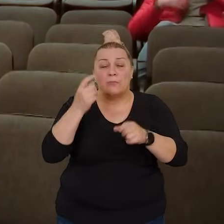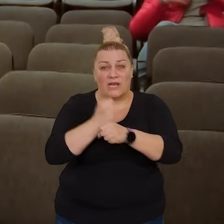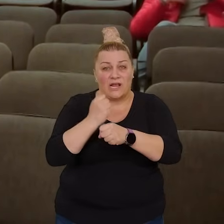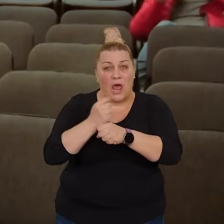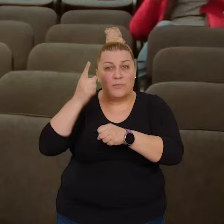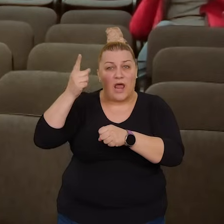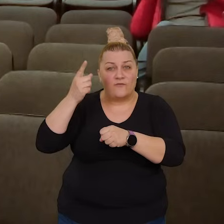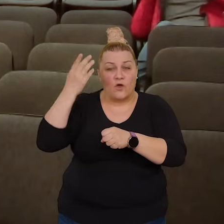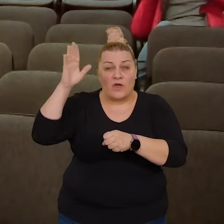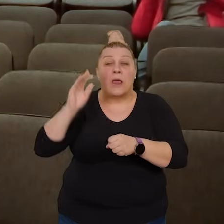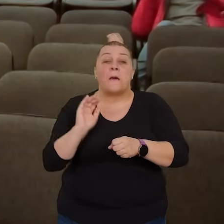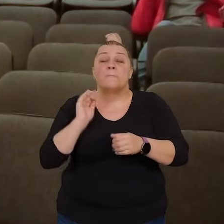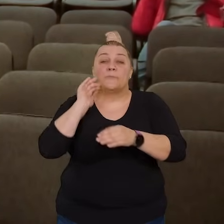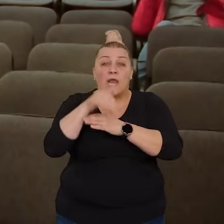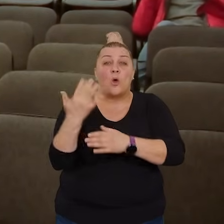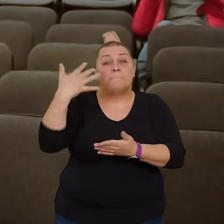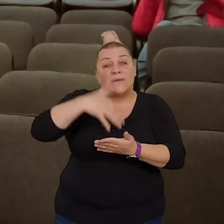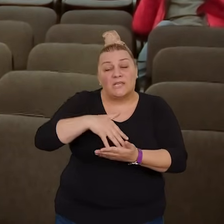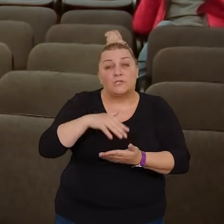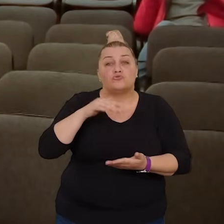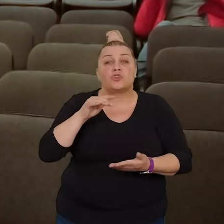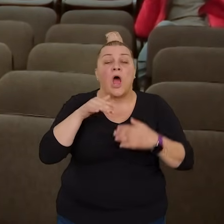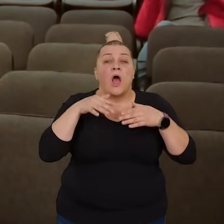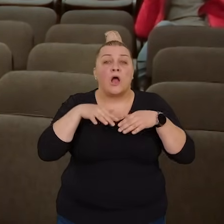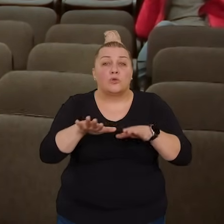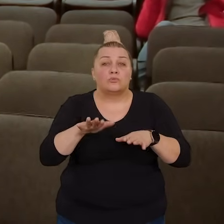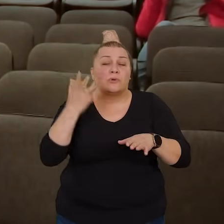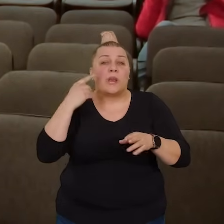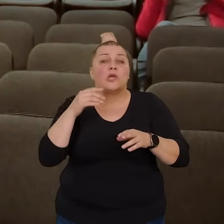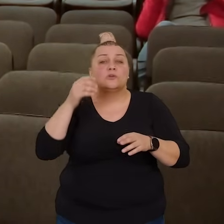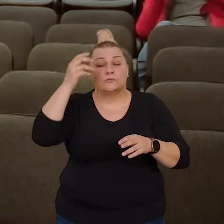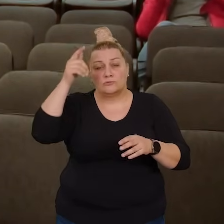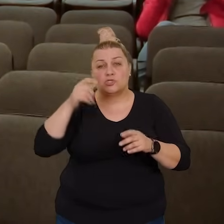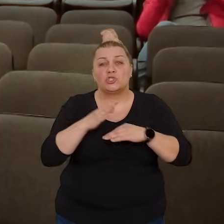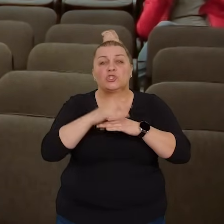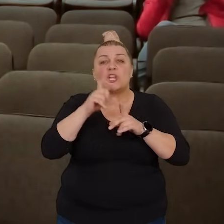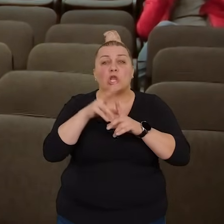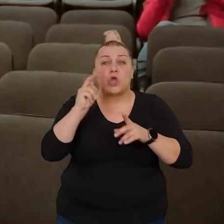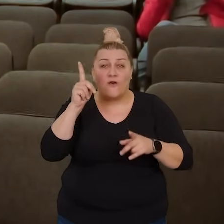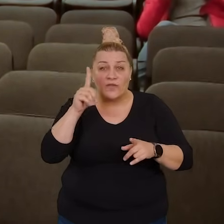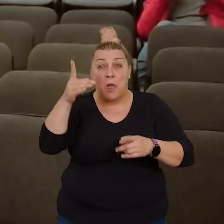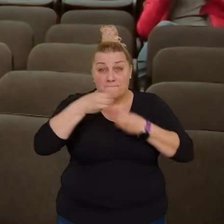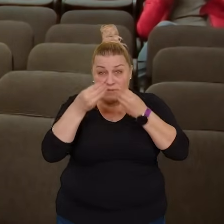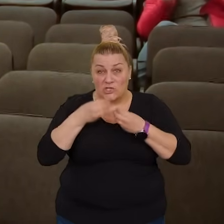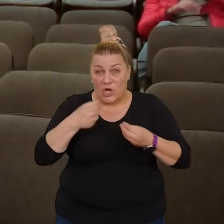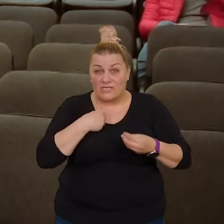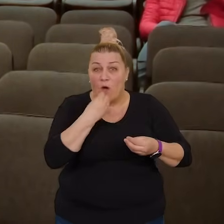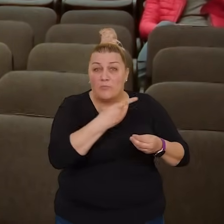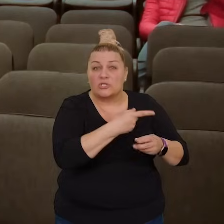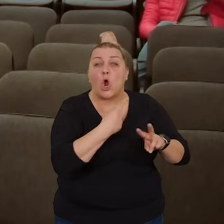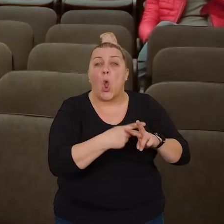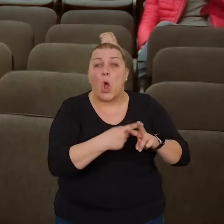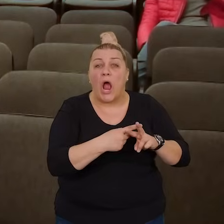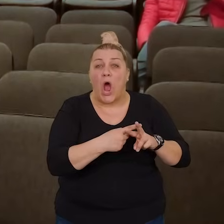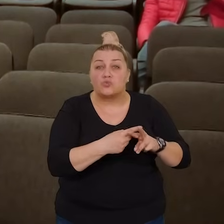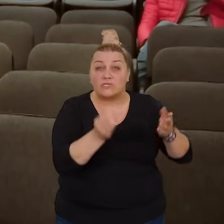Shoah fondacijom, jer on je tamo preko 5.500 židova koji su prošli holokaust intervjuirao. Oni su pričali svoje